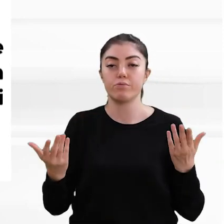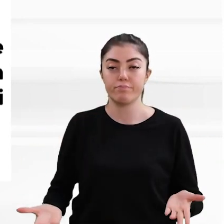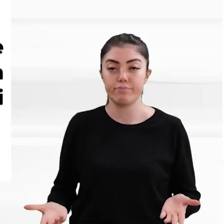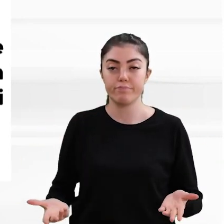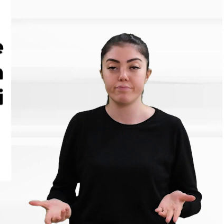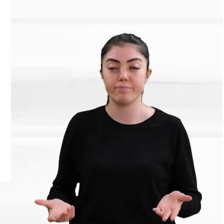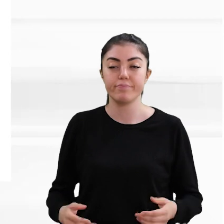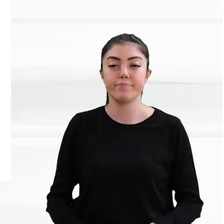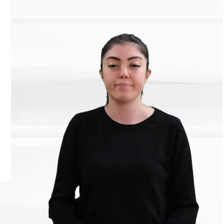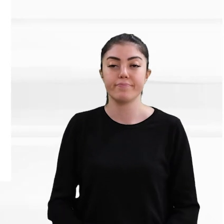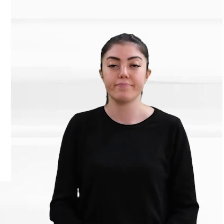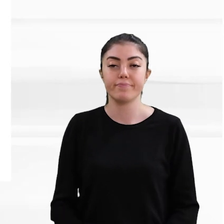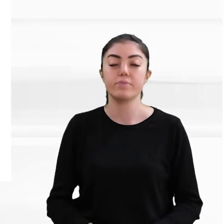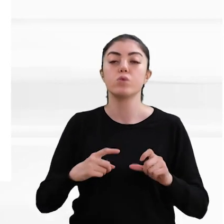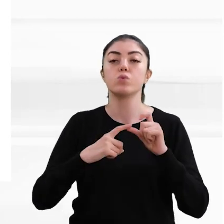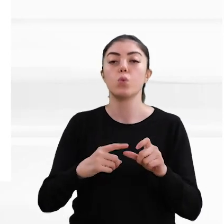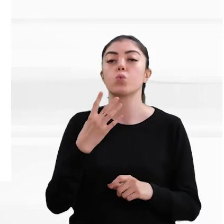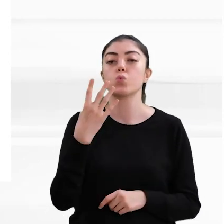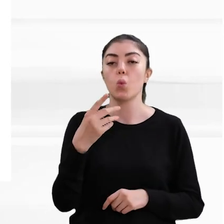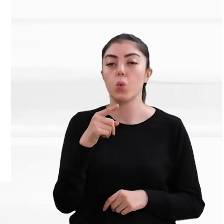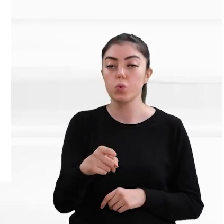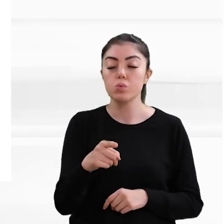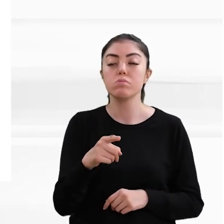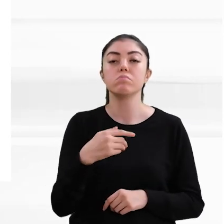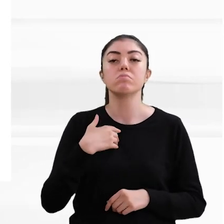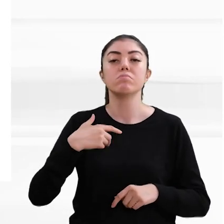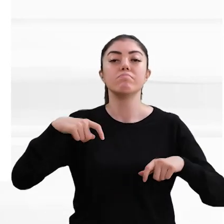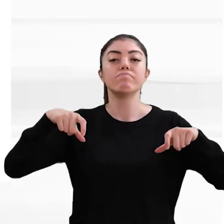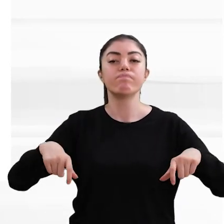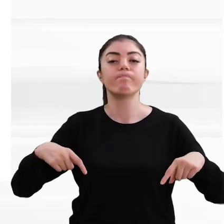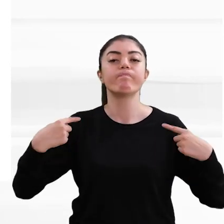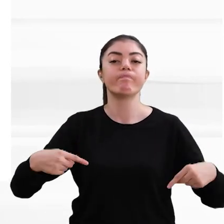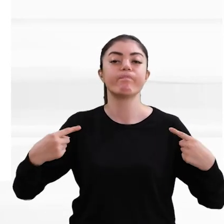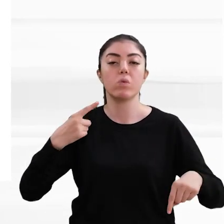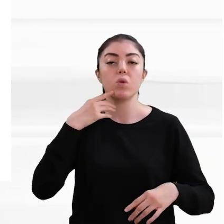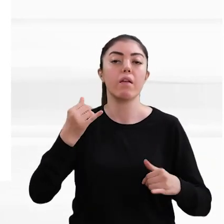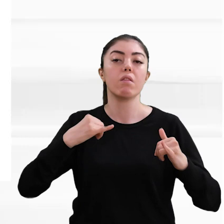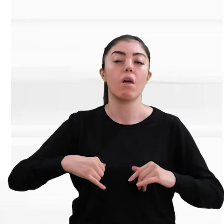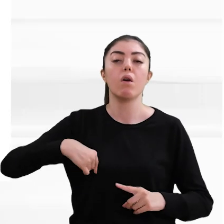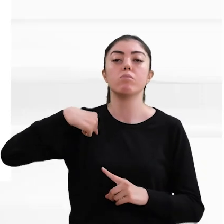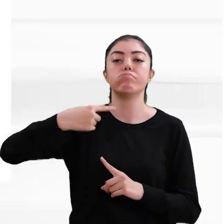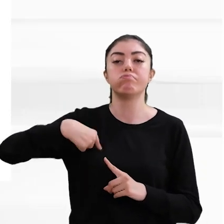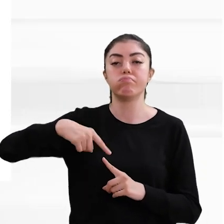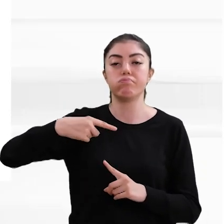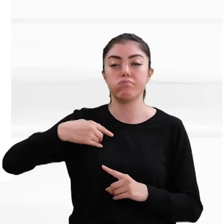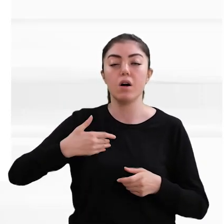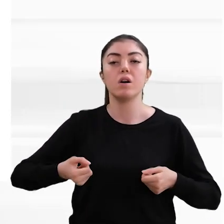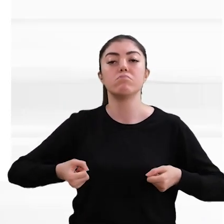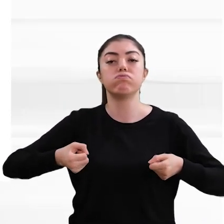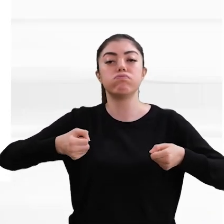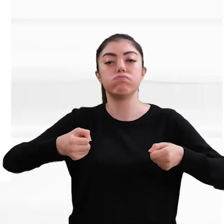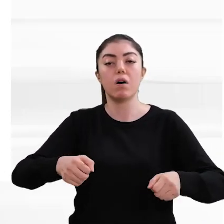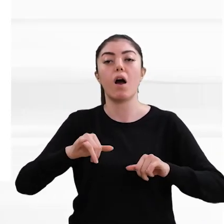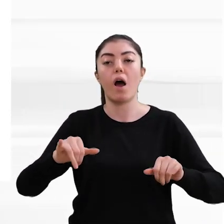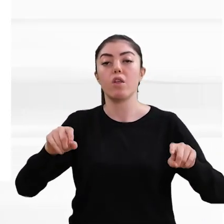olur. Soru 4. Efe tekerleği O noktası etrafında rahatlıkla dönebilen bir el arabasını